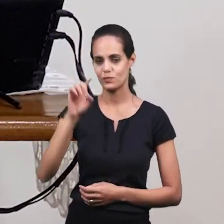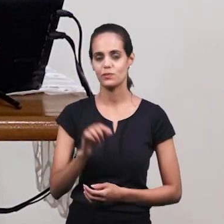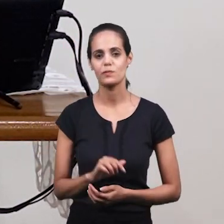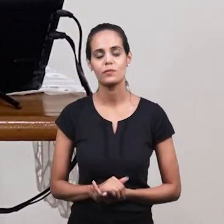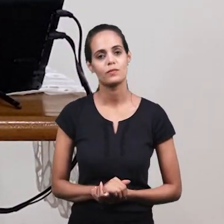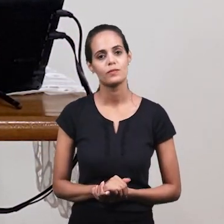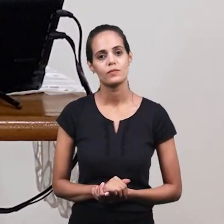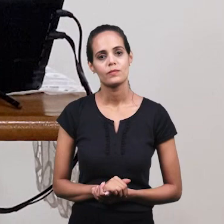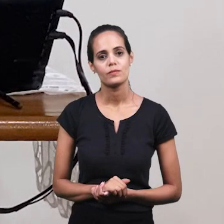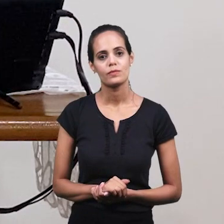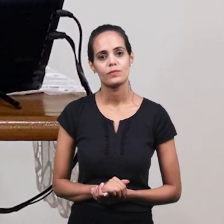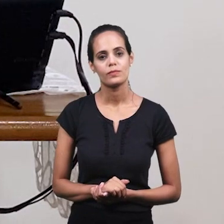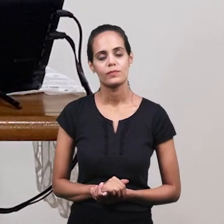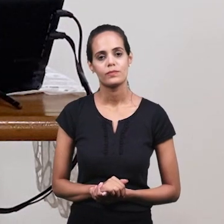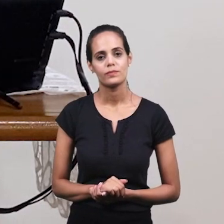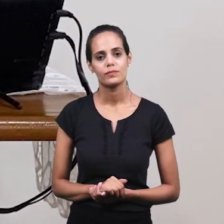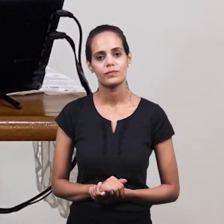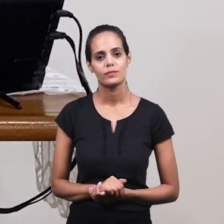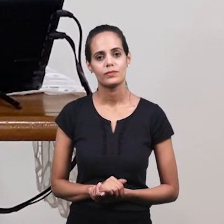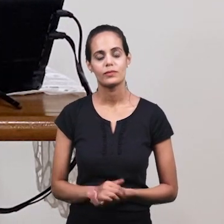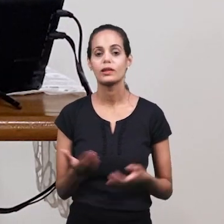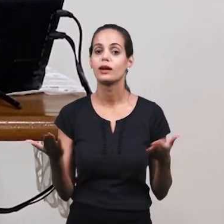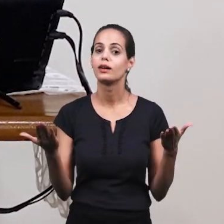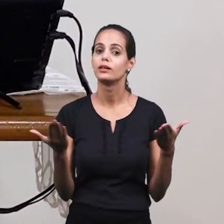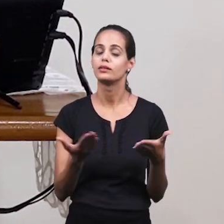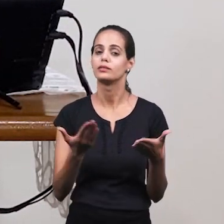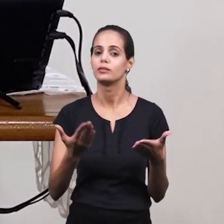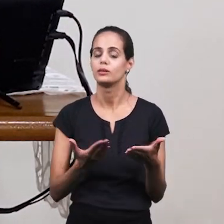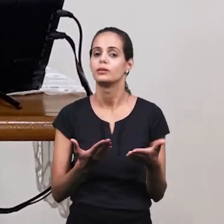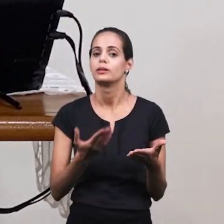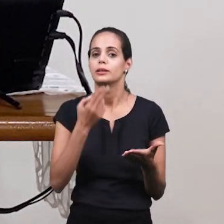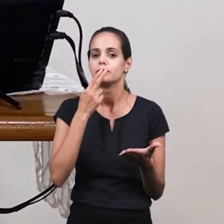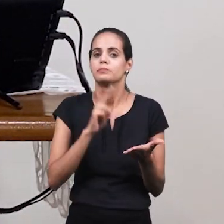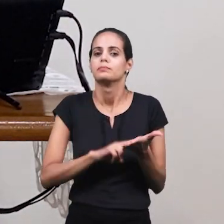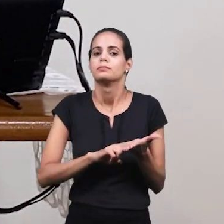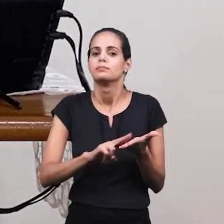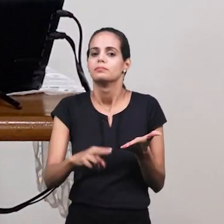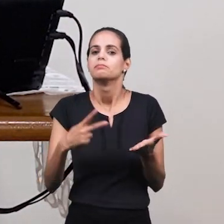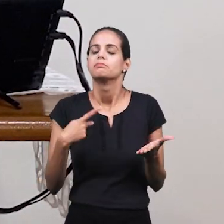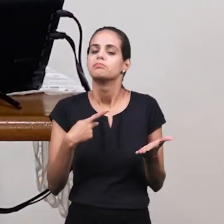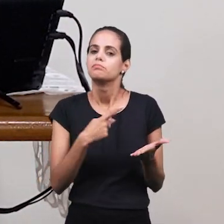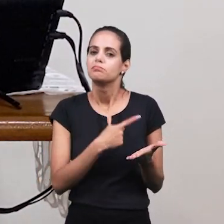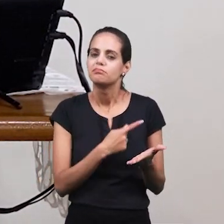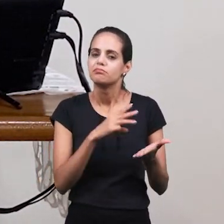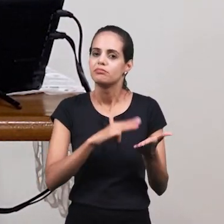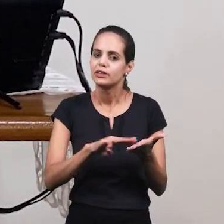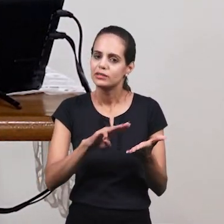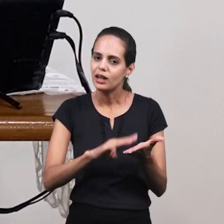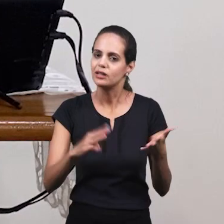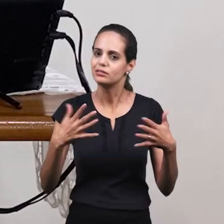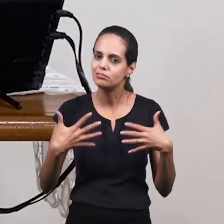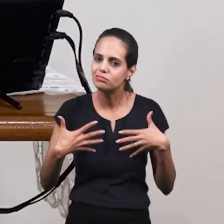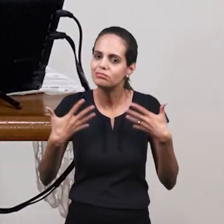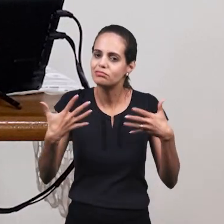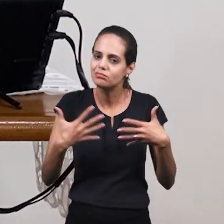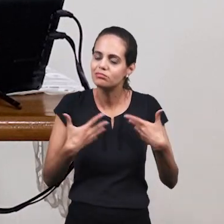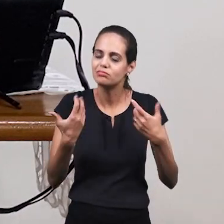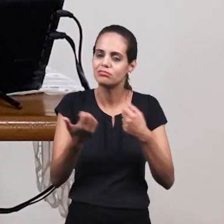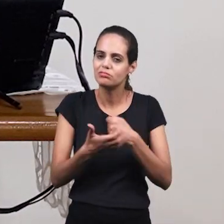la lecture des messages des pasteurs. Ce sont des messages